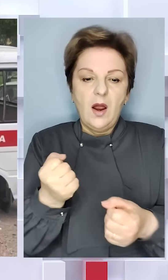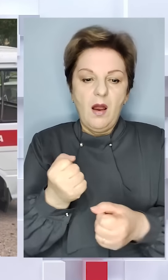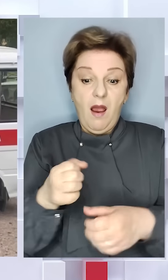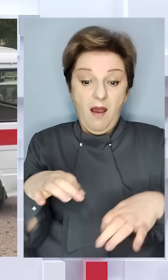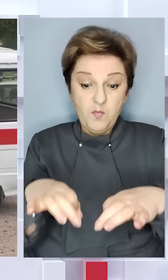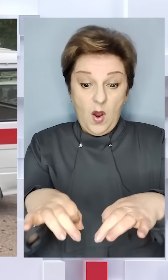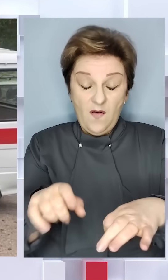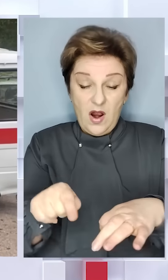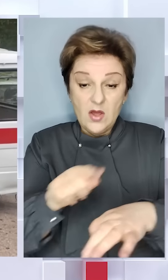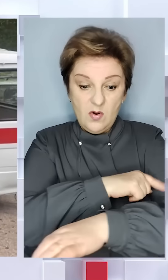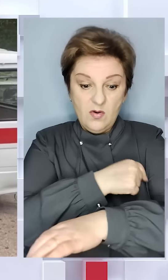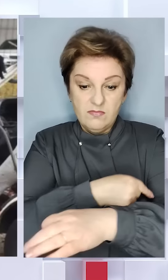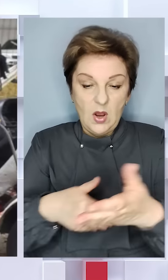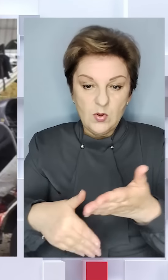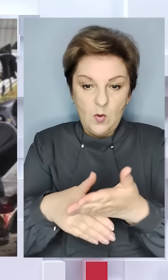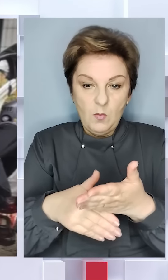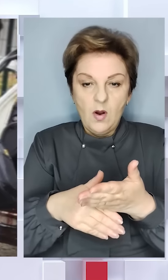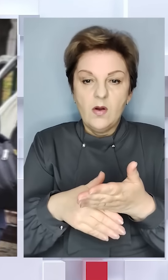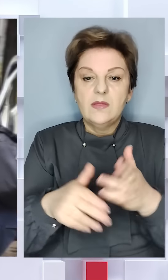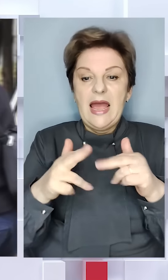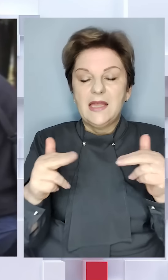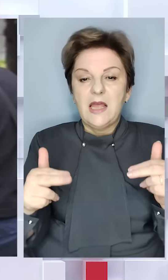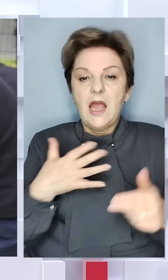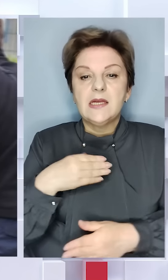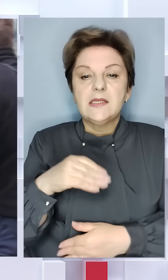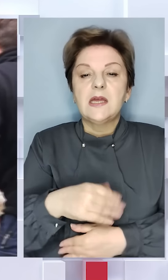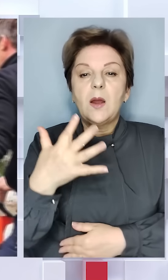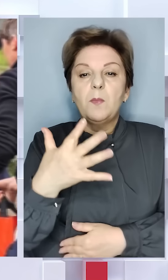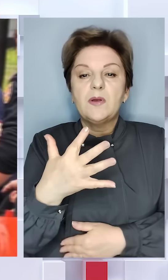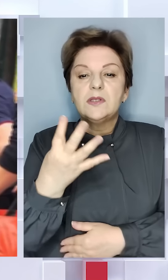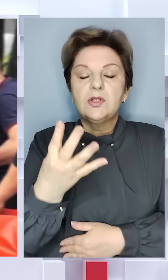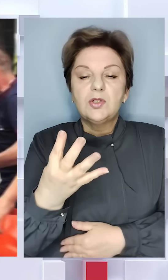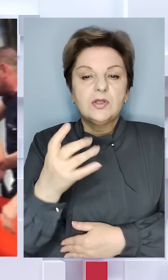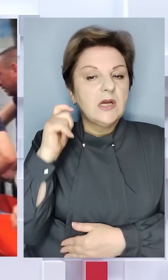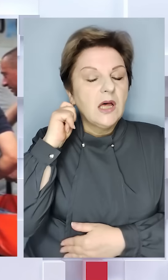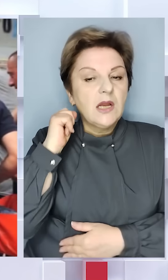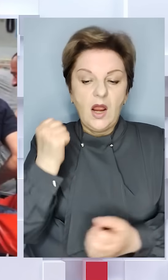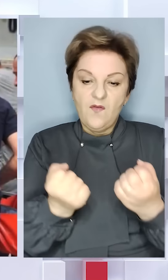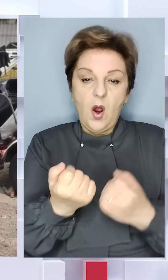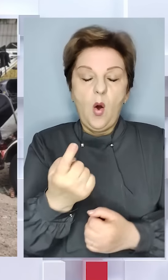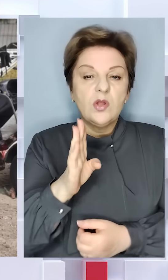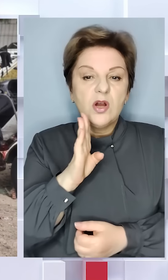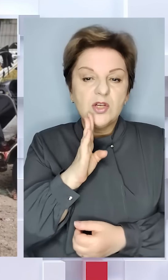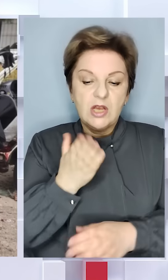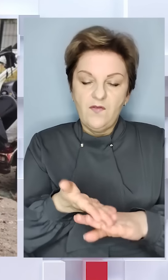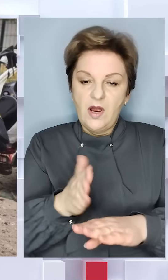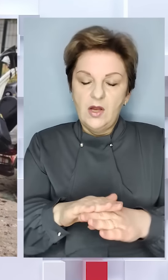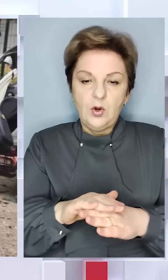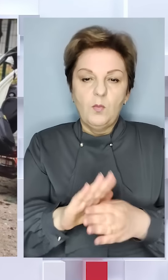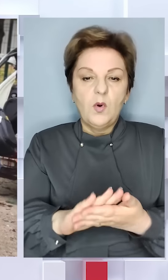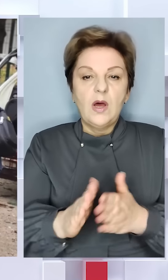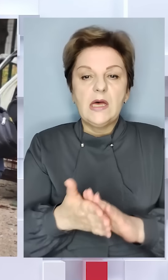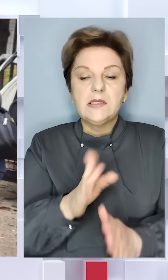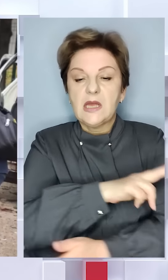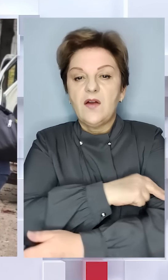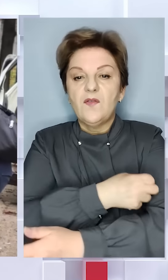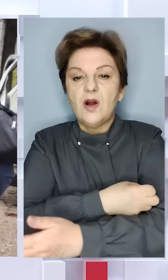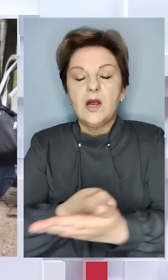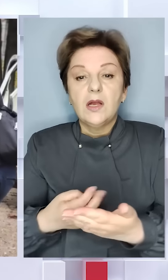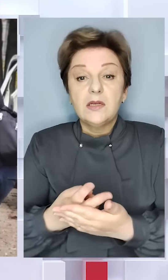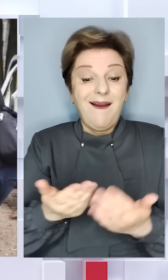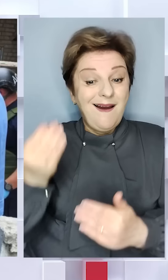допомоги у Нікополі на Дніпропетровщині. Загинув 54-річний водій. Одна жінка у тяжкому стані в лікарні. А